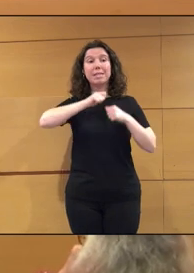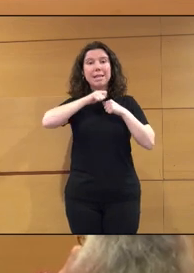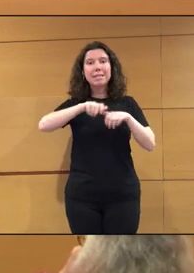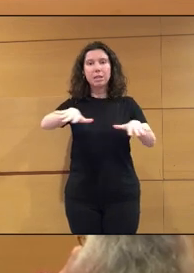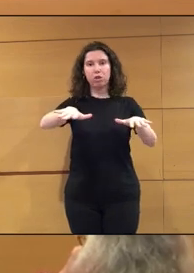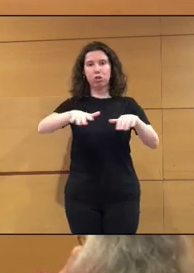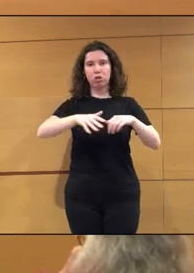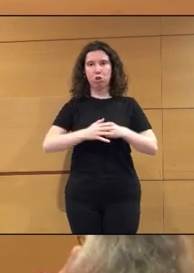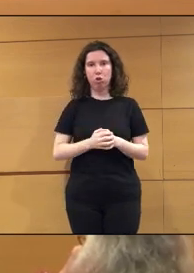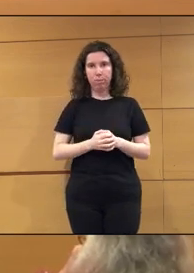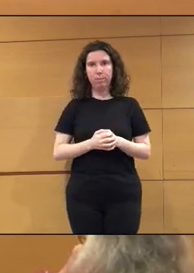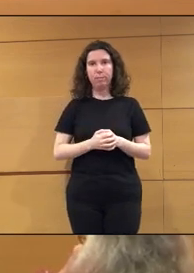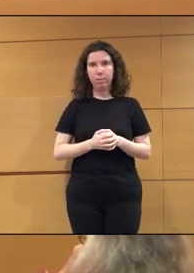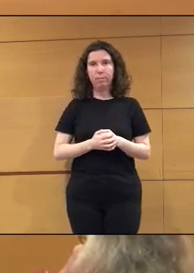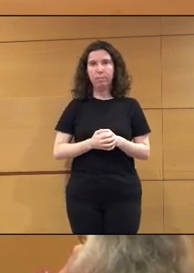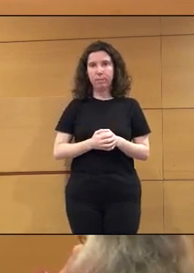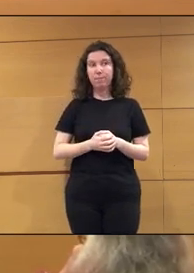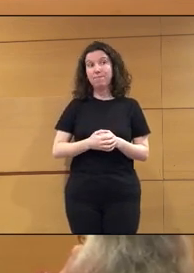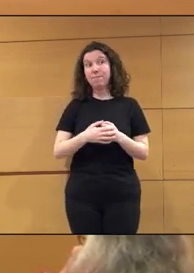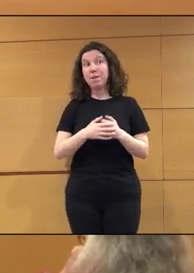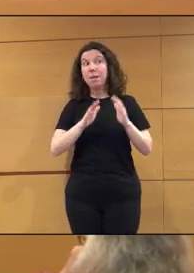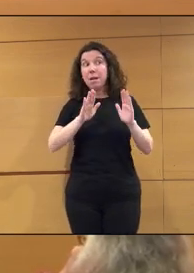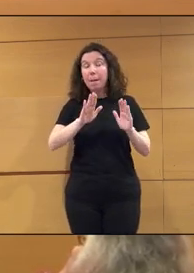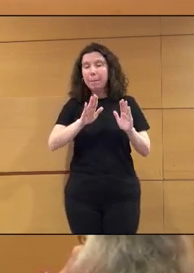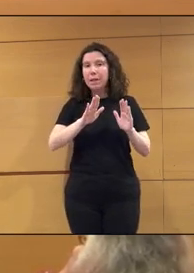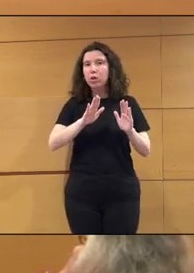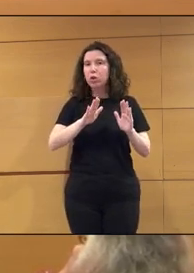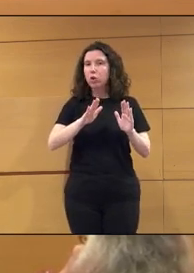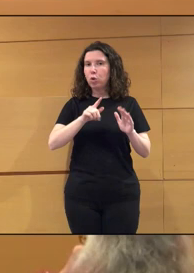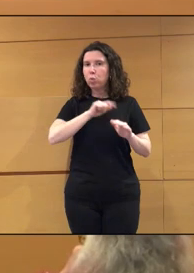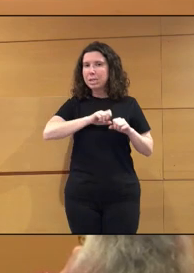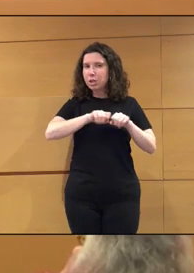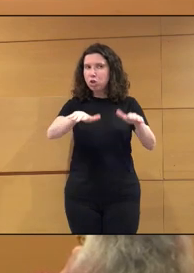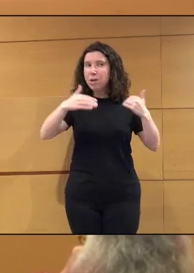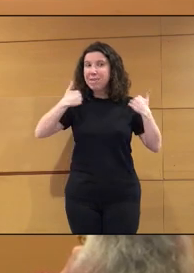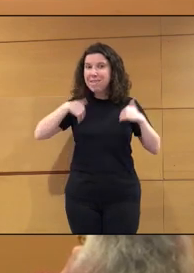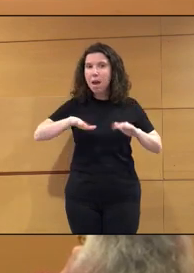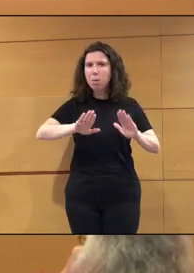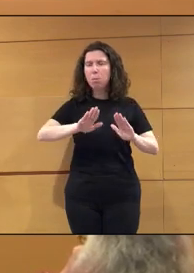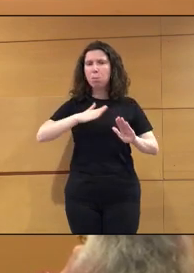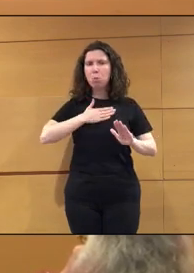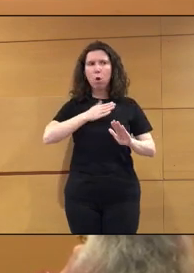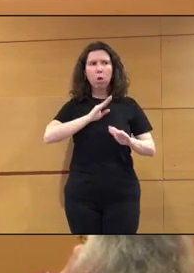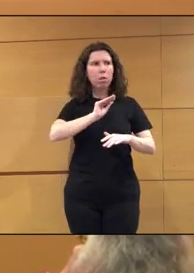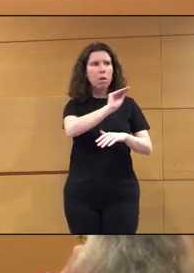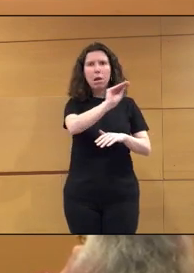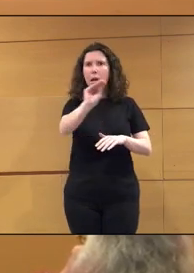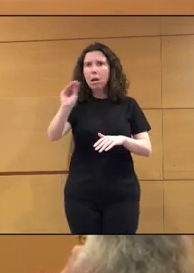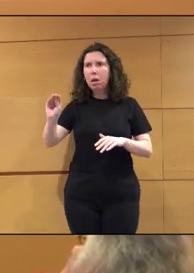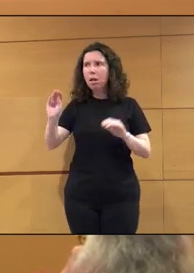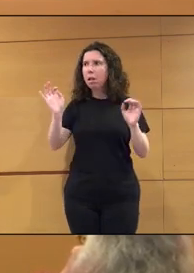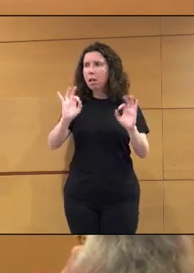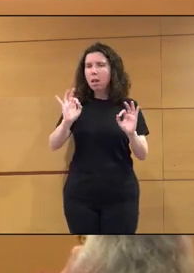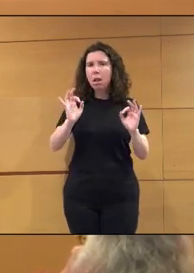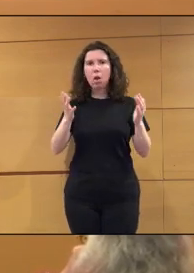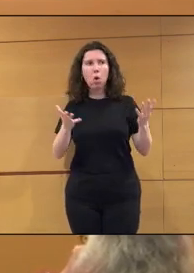molta, no? Llavors, no sé si és que no arriba, o potser també és desconeixement, perquè quan comences a parlar d'accessibilitat tothom després ho